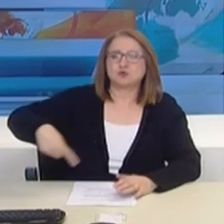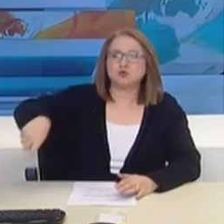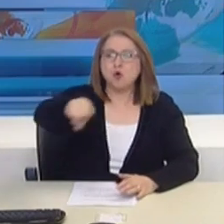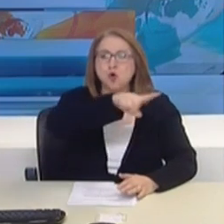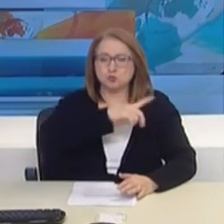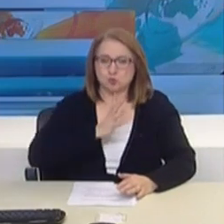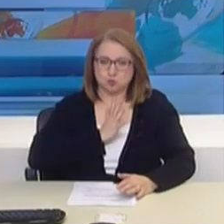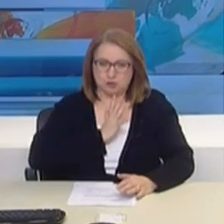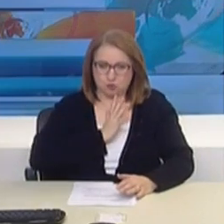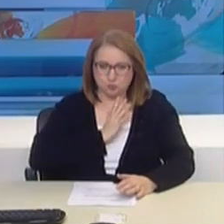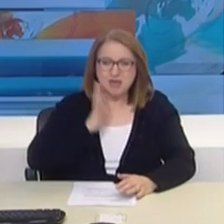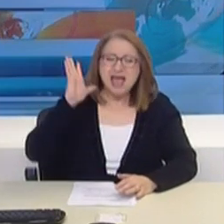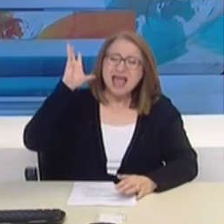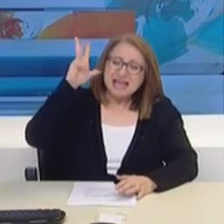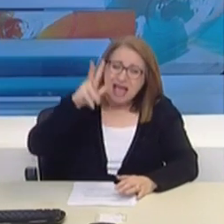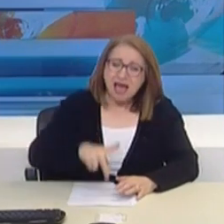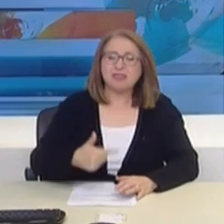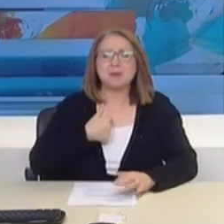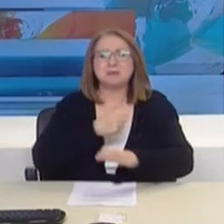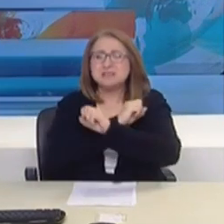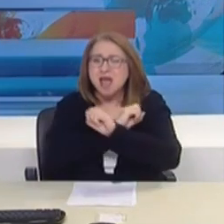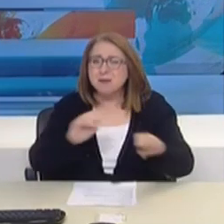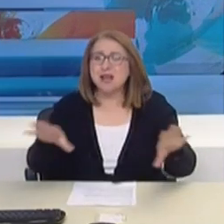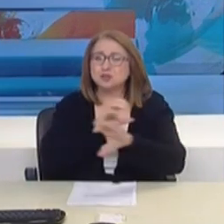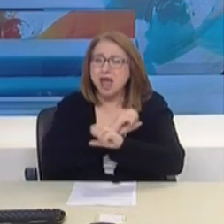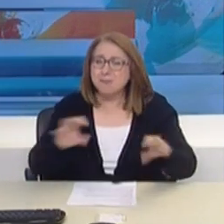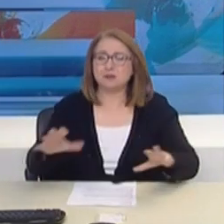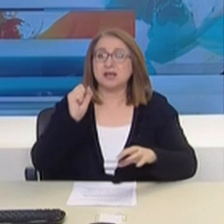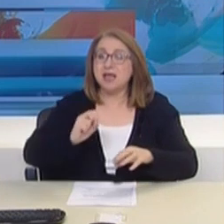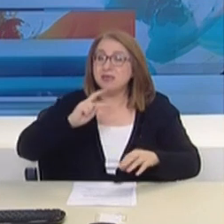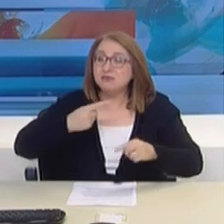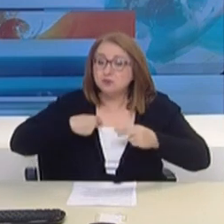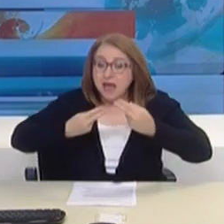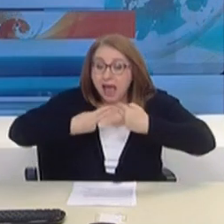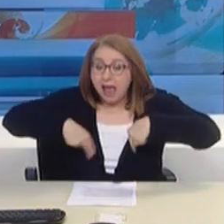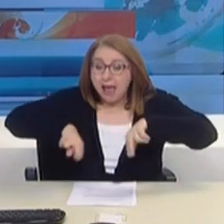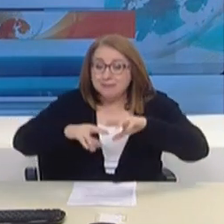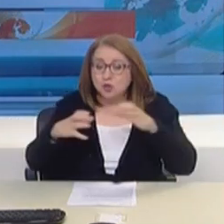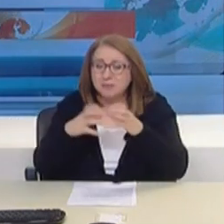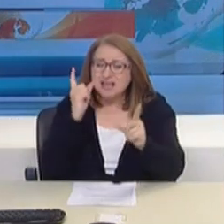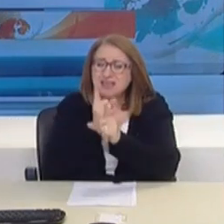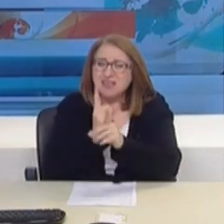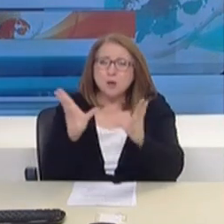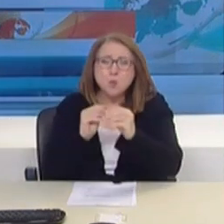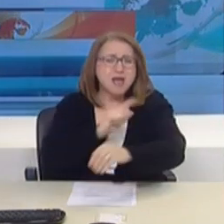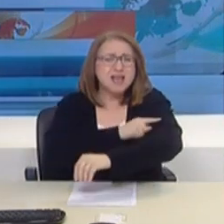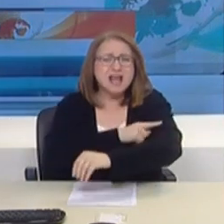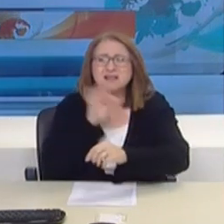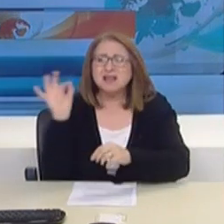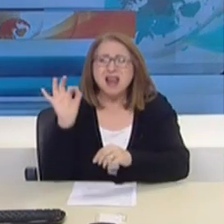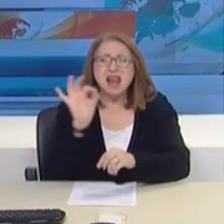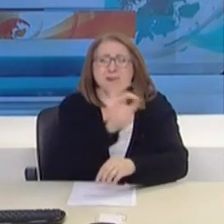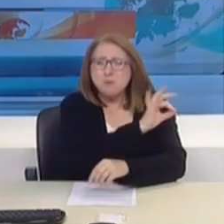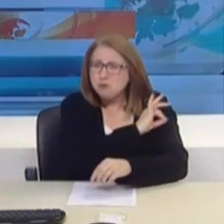δεδομένα τίθενται σε καθημερινή βάση υπόψη της Ειδικής Επιτροπής Λοιμοξιολόγων Επιδημιολόγων που